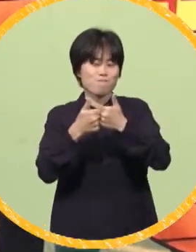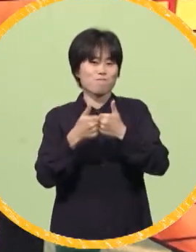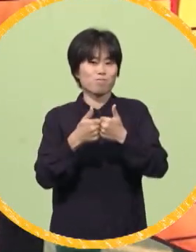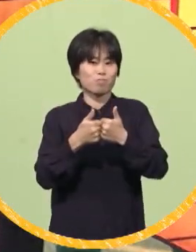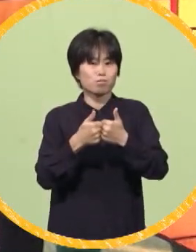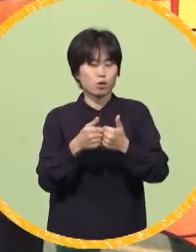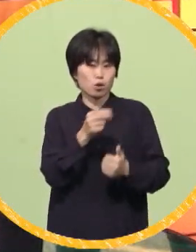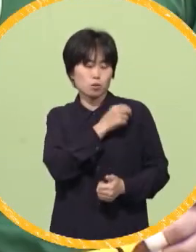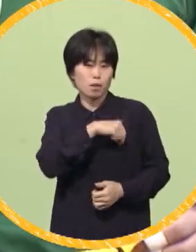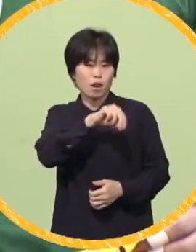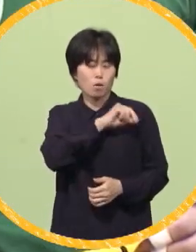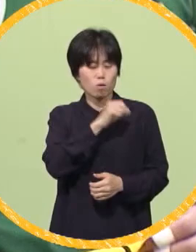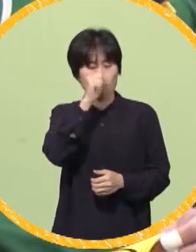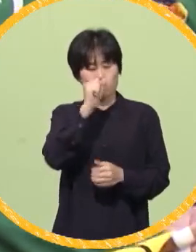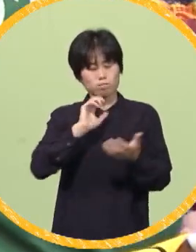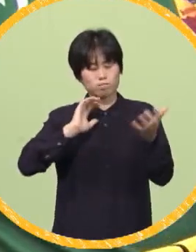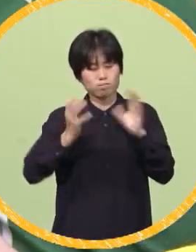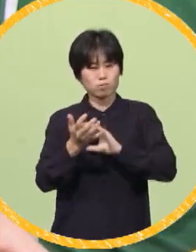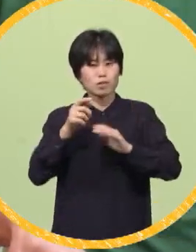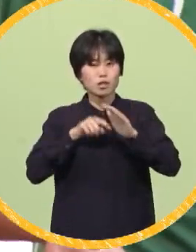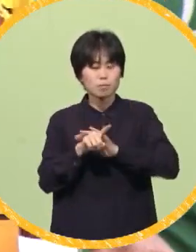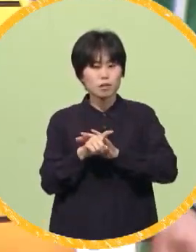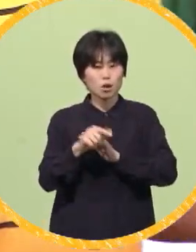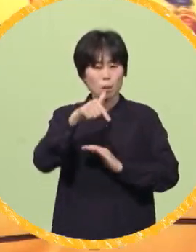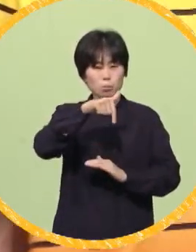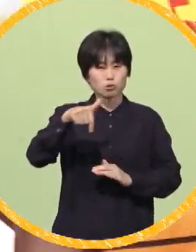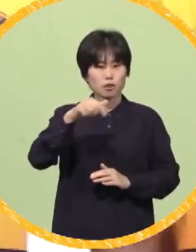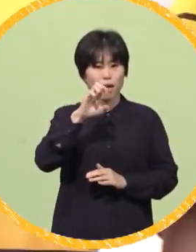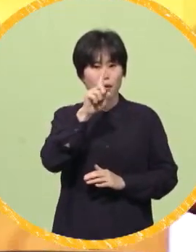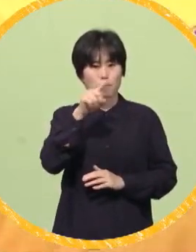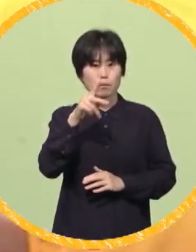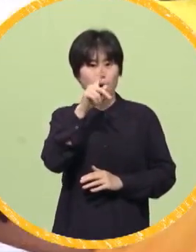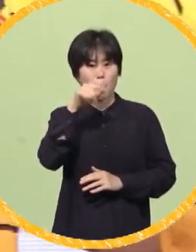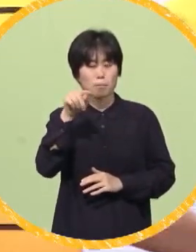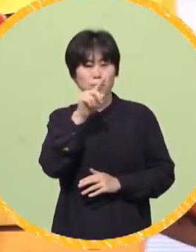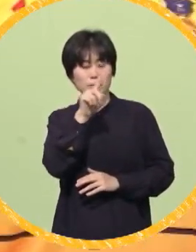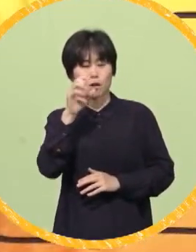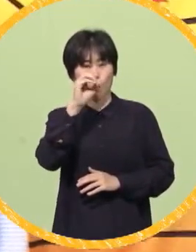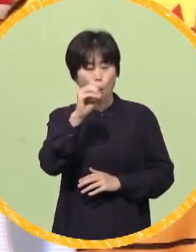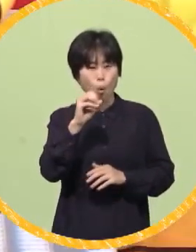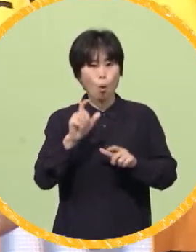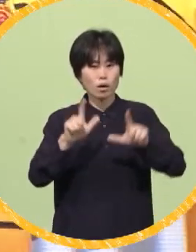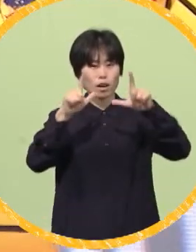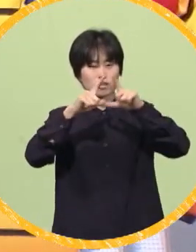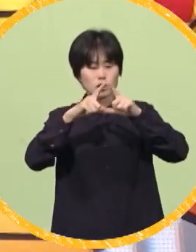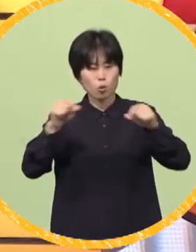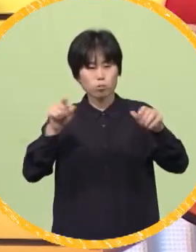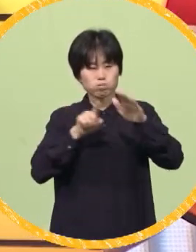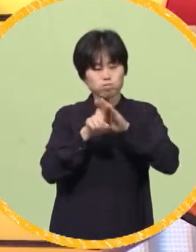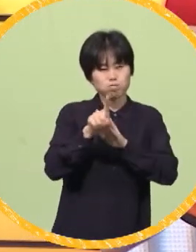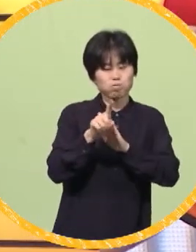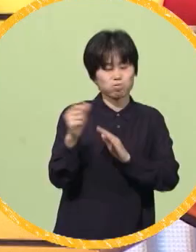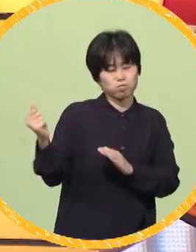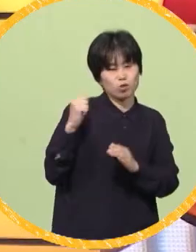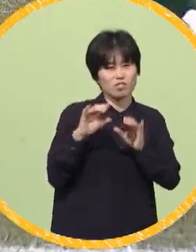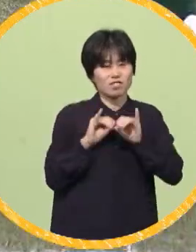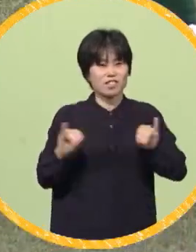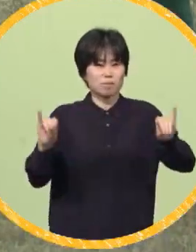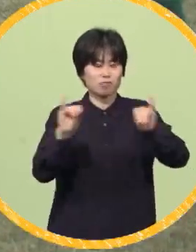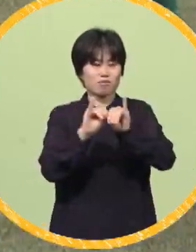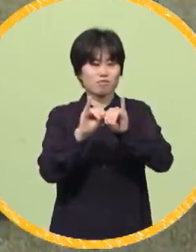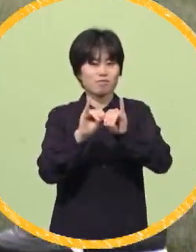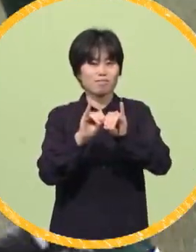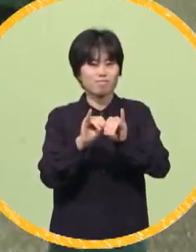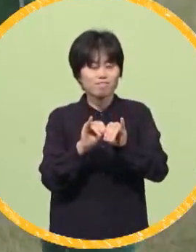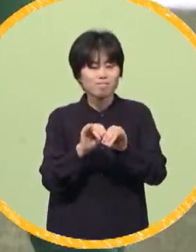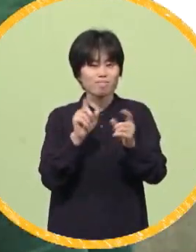スペイン語で良い変化を意味するブエンカンビオ、東日本を代表する強豪チームなんです。合